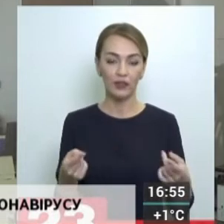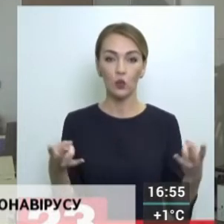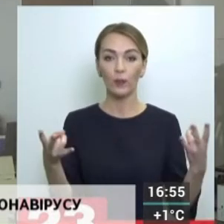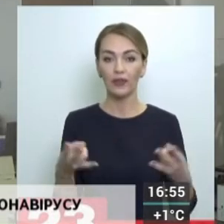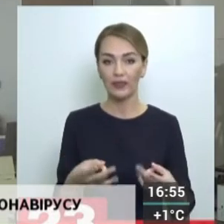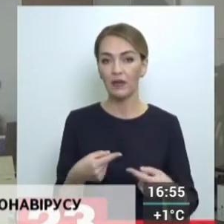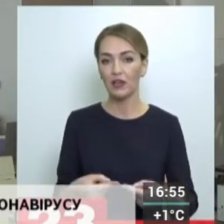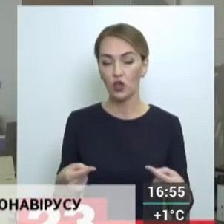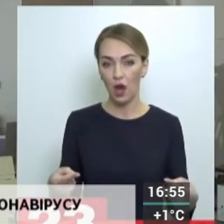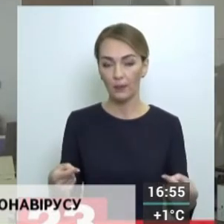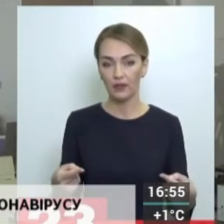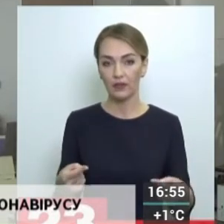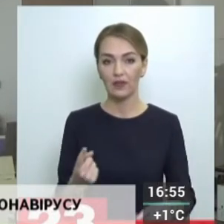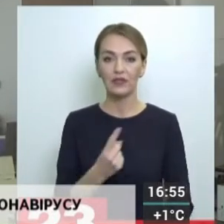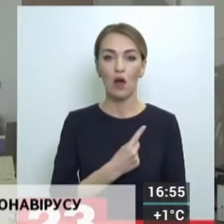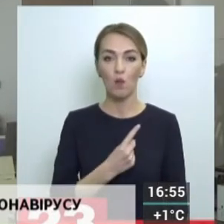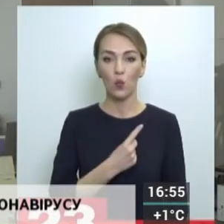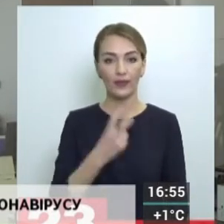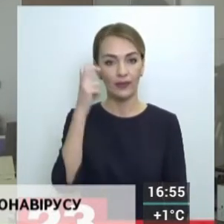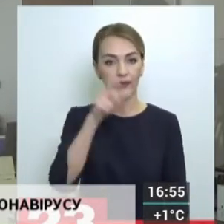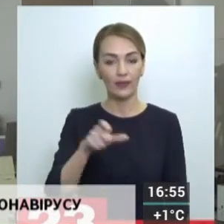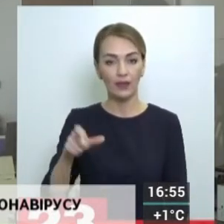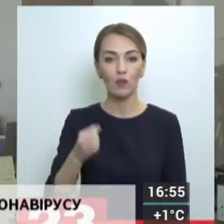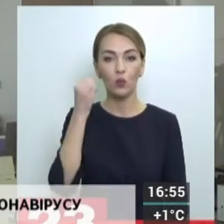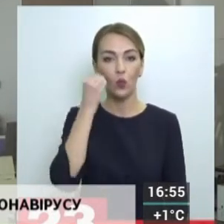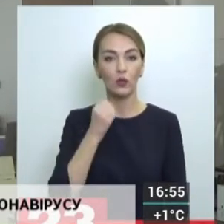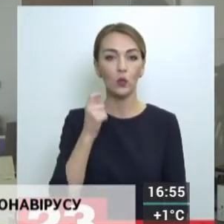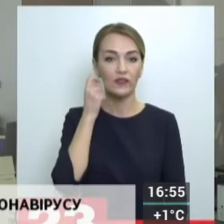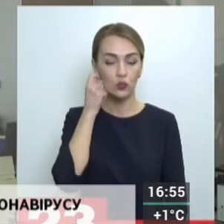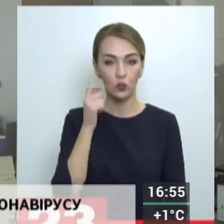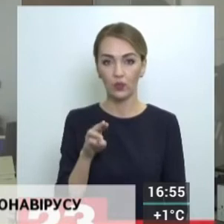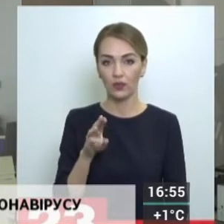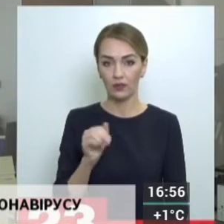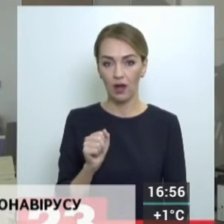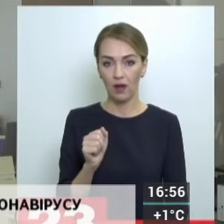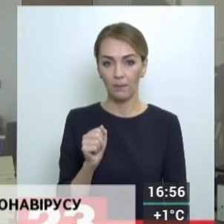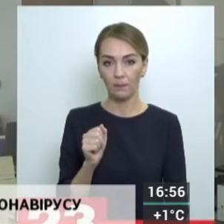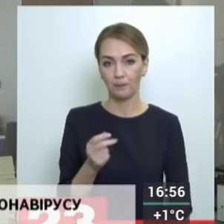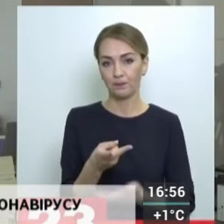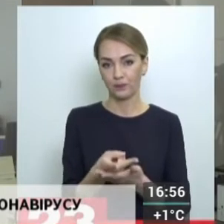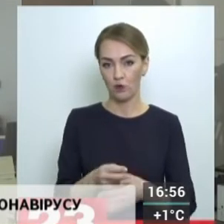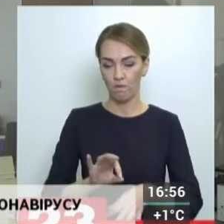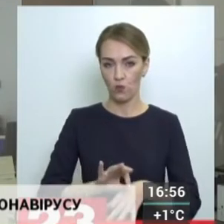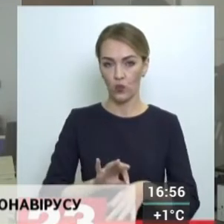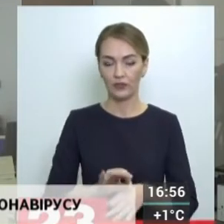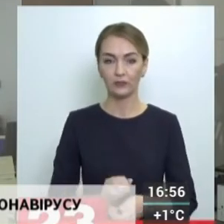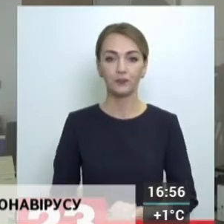необхідними речами самотніх киян похилого віку та паліативних хворих.